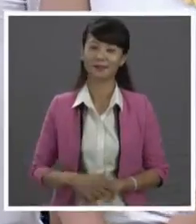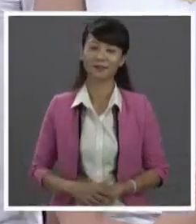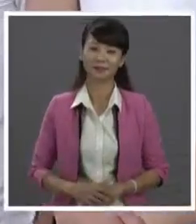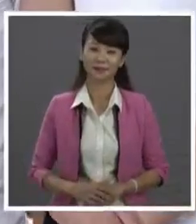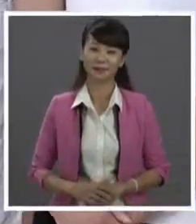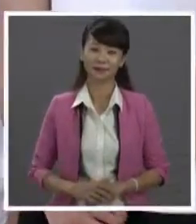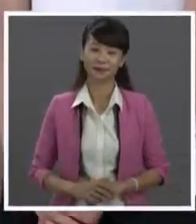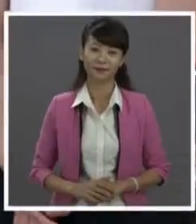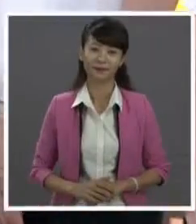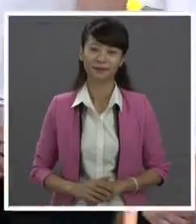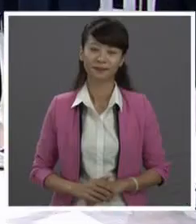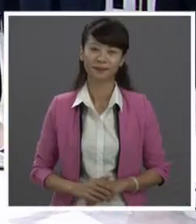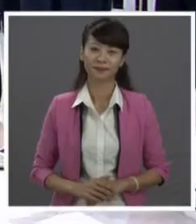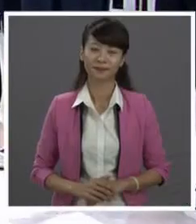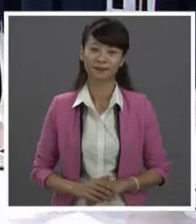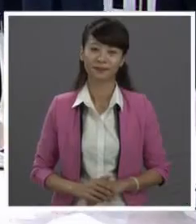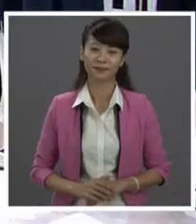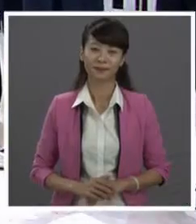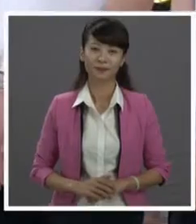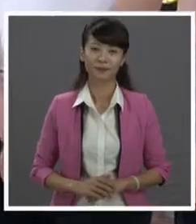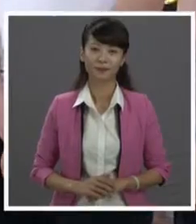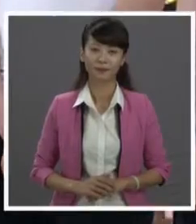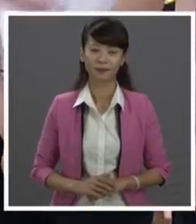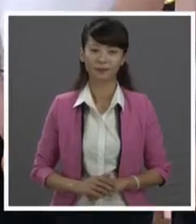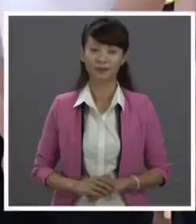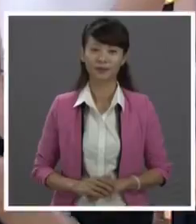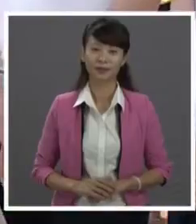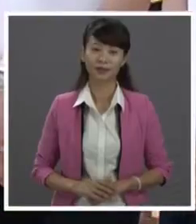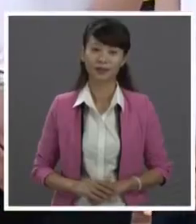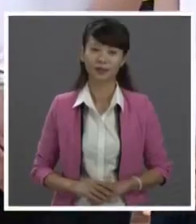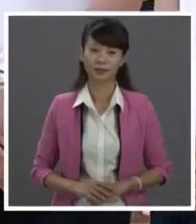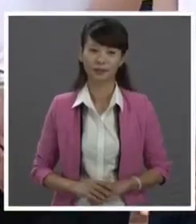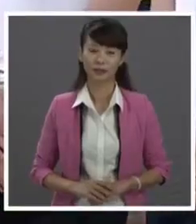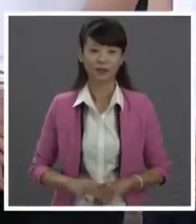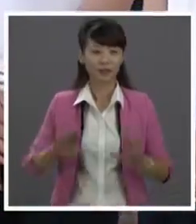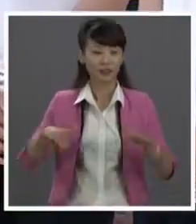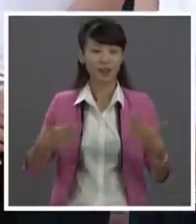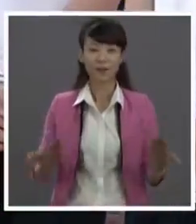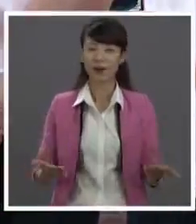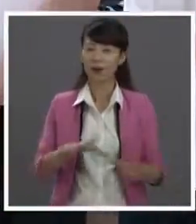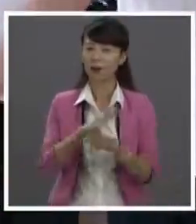他。 欧巴刚当时代， 套马杆的汉子。 不对，叫神马都是